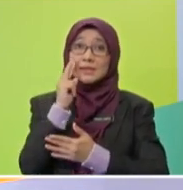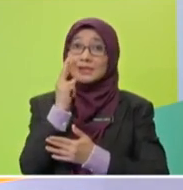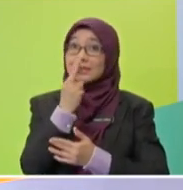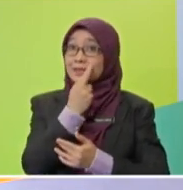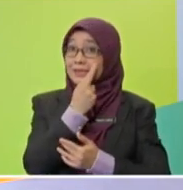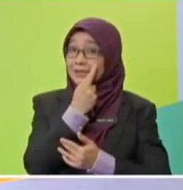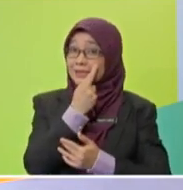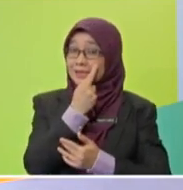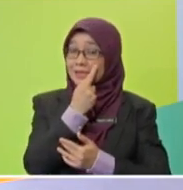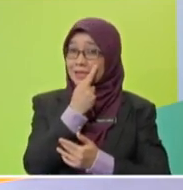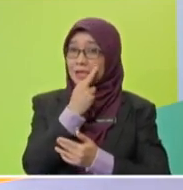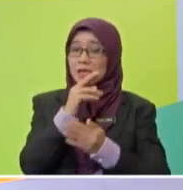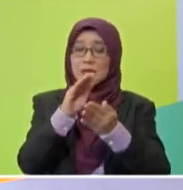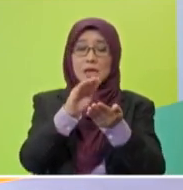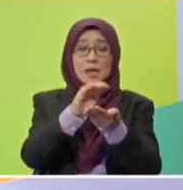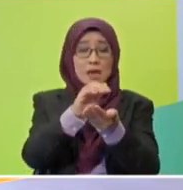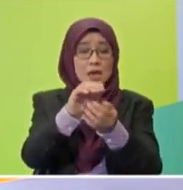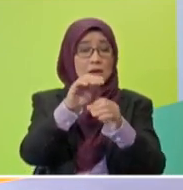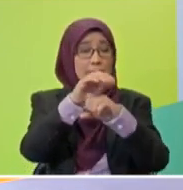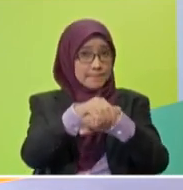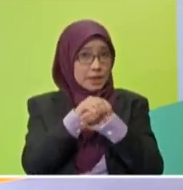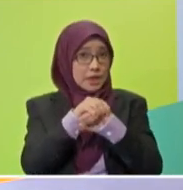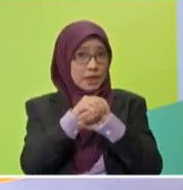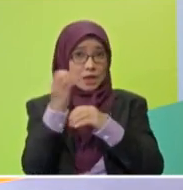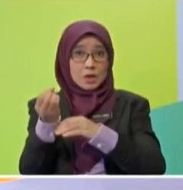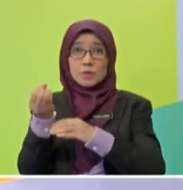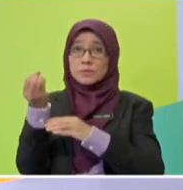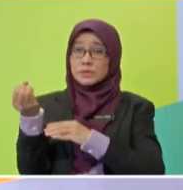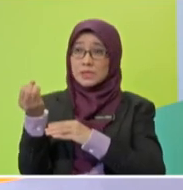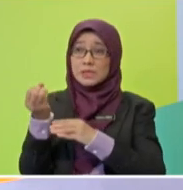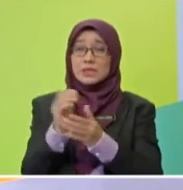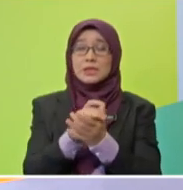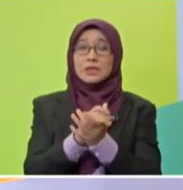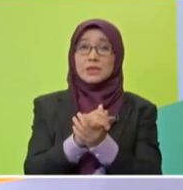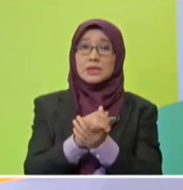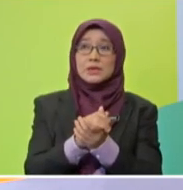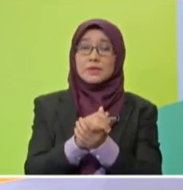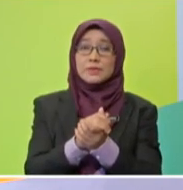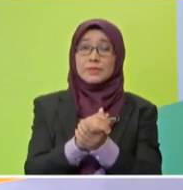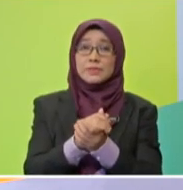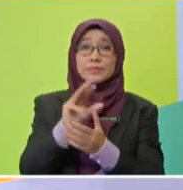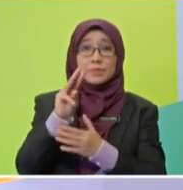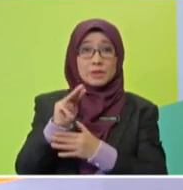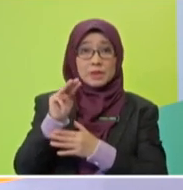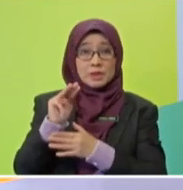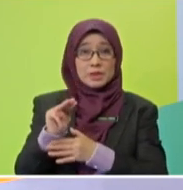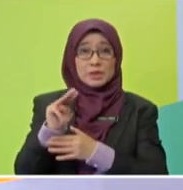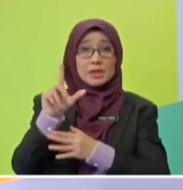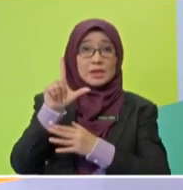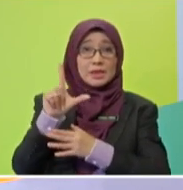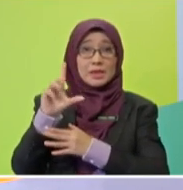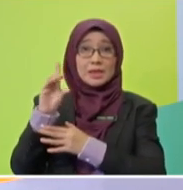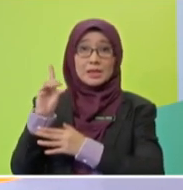pegang objek sentuh objek untuk pengetahuan karena pembelajaran atau